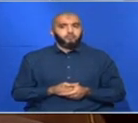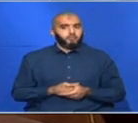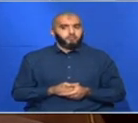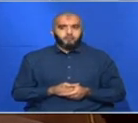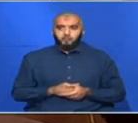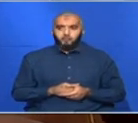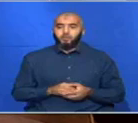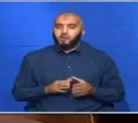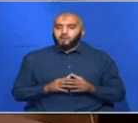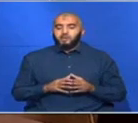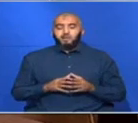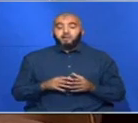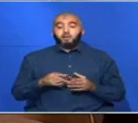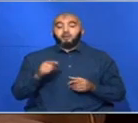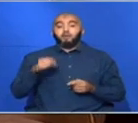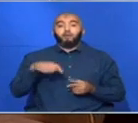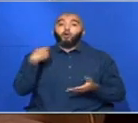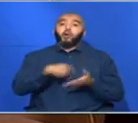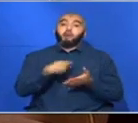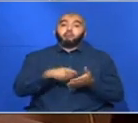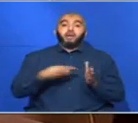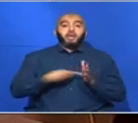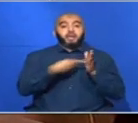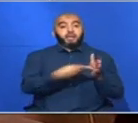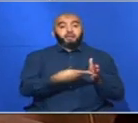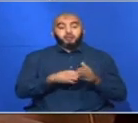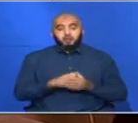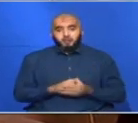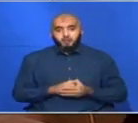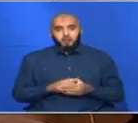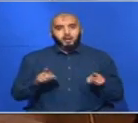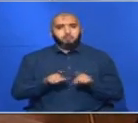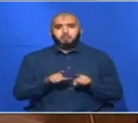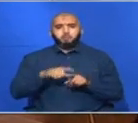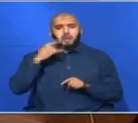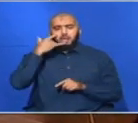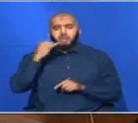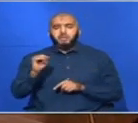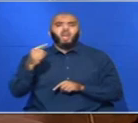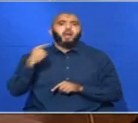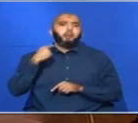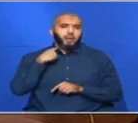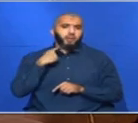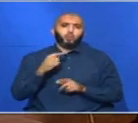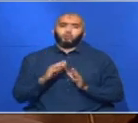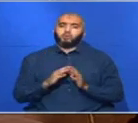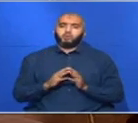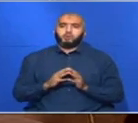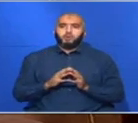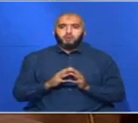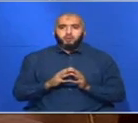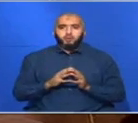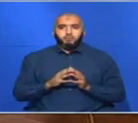ان ياخذ دينه هو ينبغي على هؤلاء الشركه رغم خسارتهما ان يبرئ ذمتهما